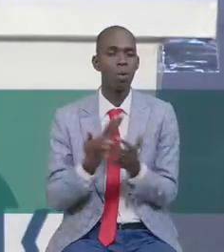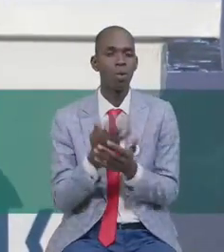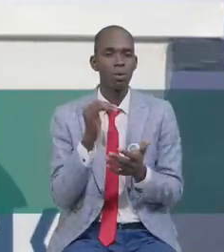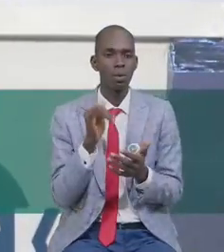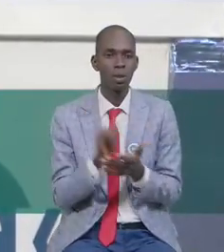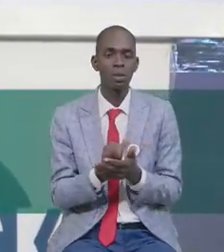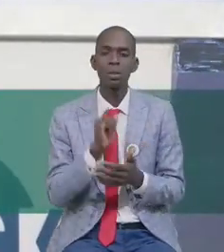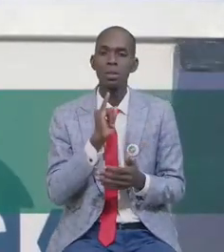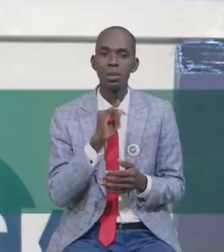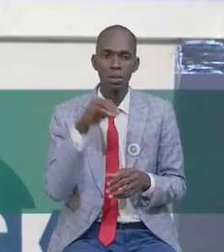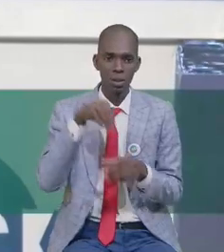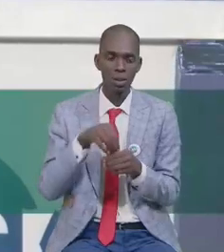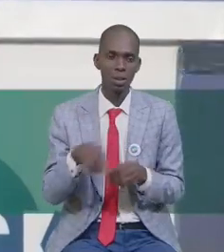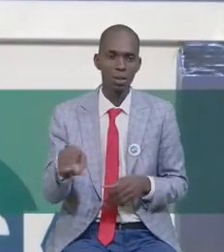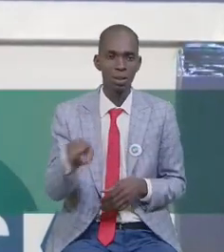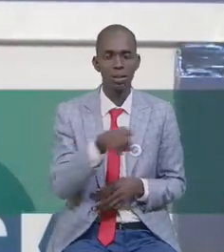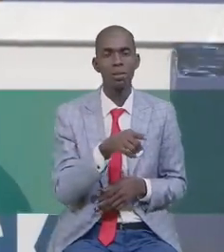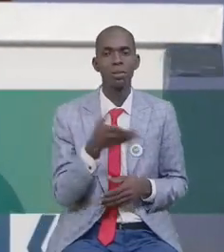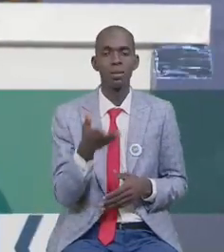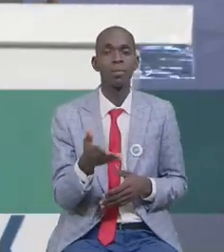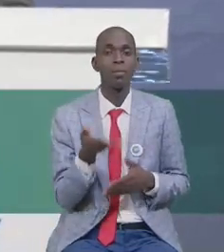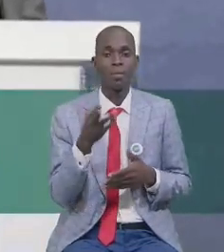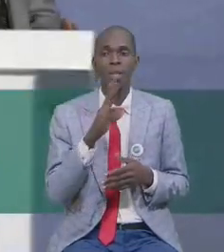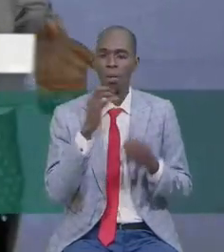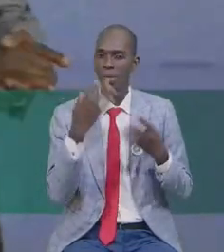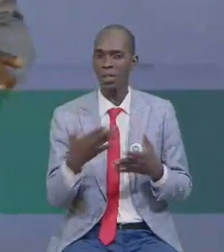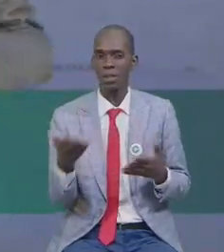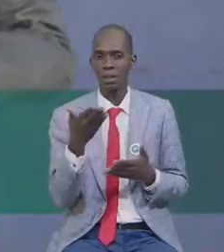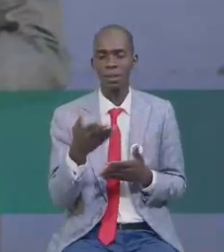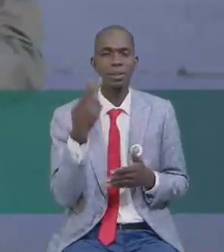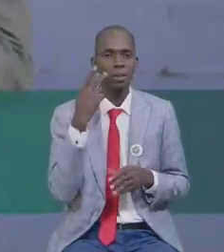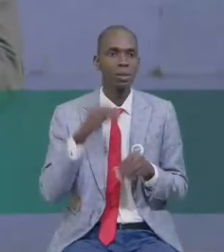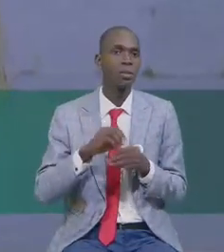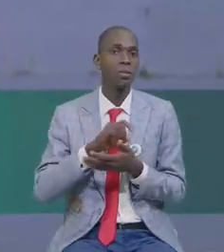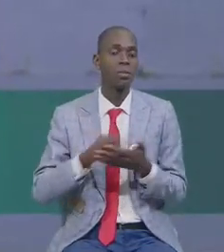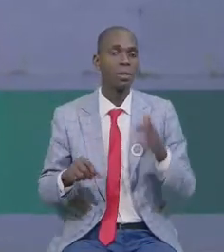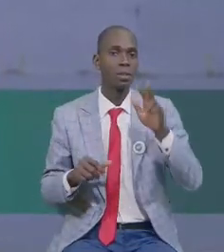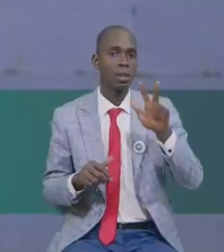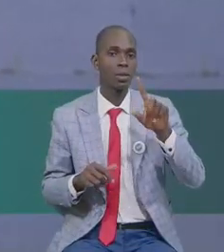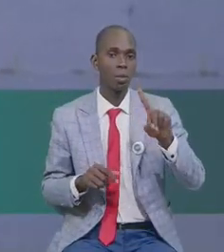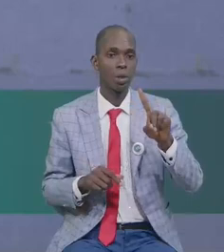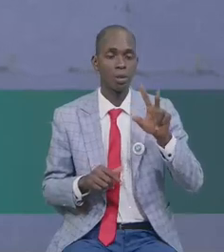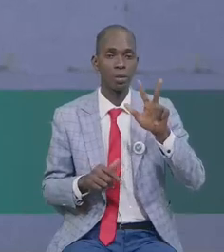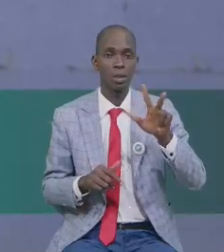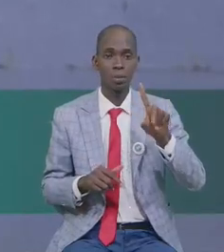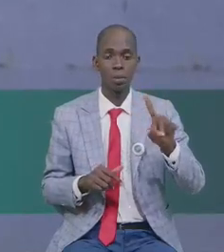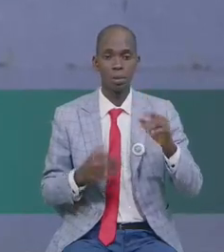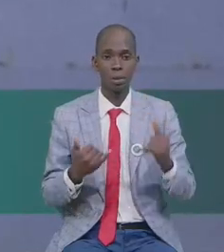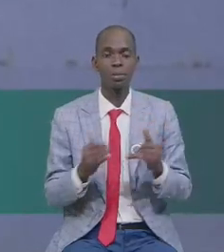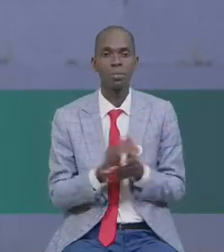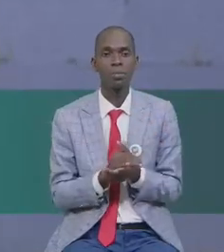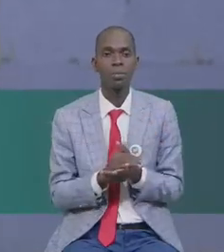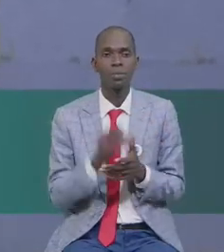s'y trouve. Il y a beaucoup ici, mais allez au verset 31. Verset 31, il dit,